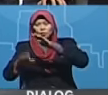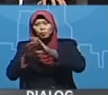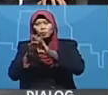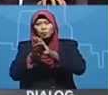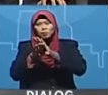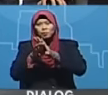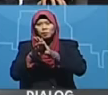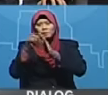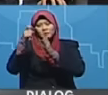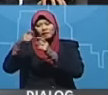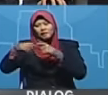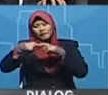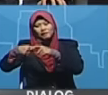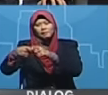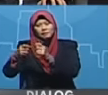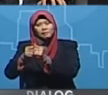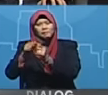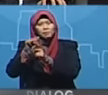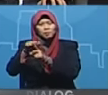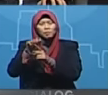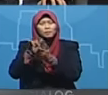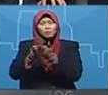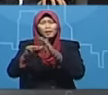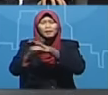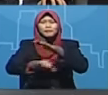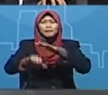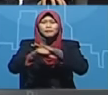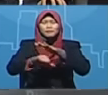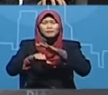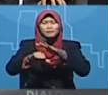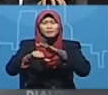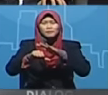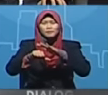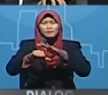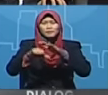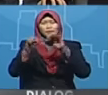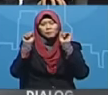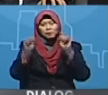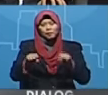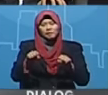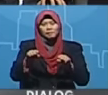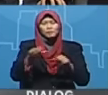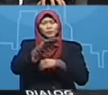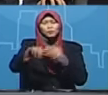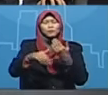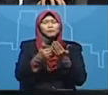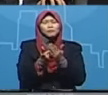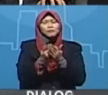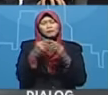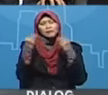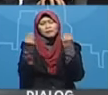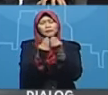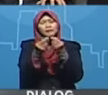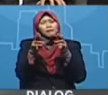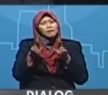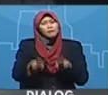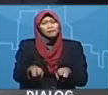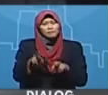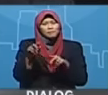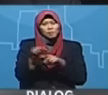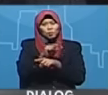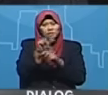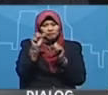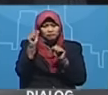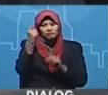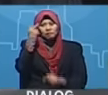adalah berkaitan dengan penipuan. Jadi ini perkara-perkara asas, indikator-indikator asas yang boleh diketahui oleh kita sebagai rakyat, sebagai pengguna.